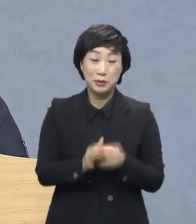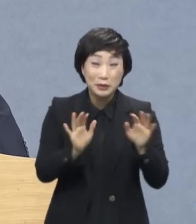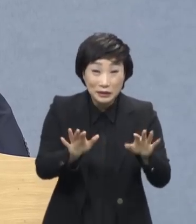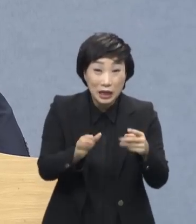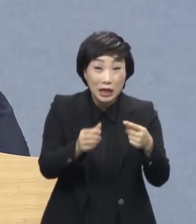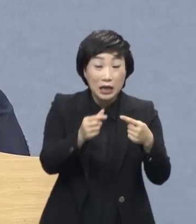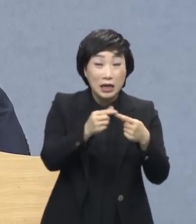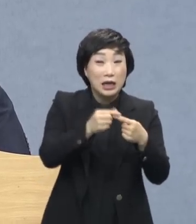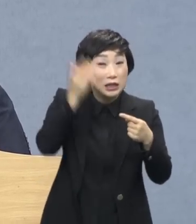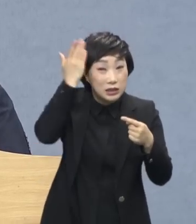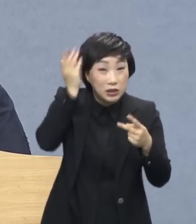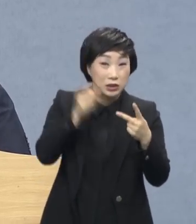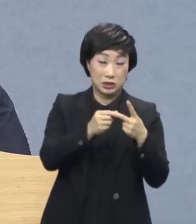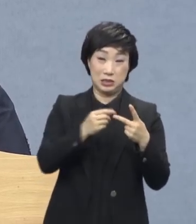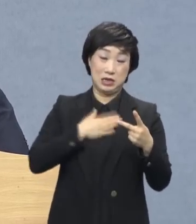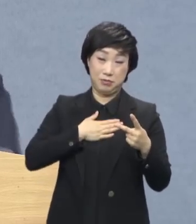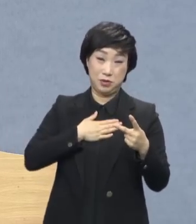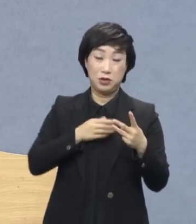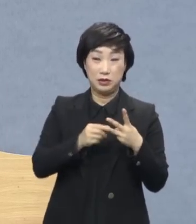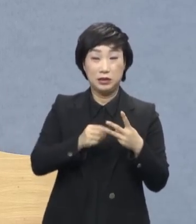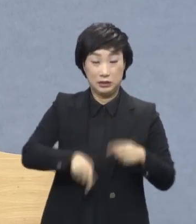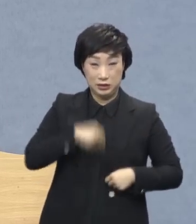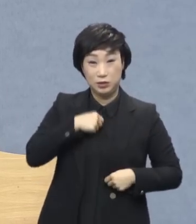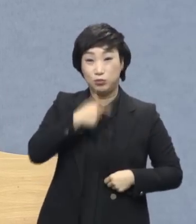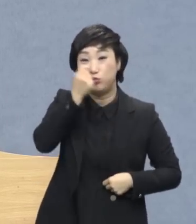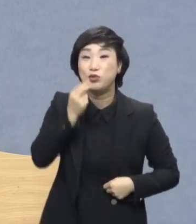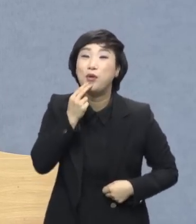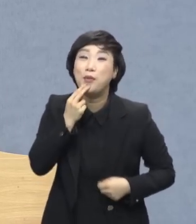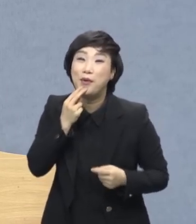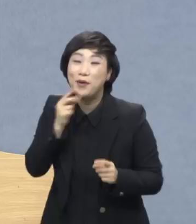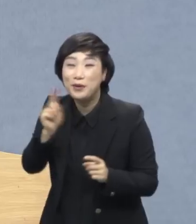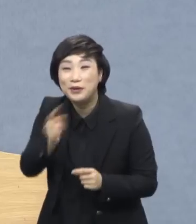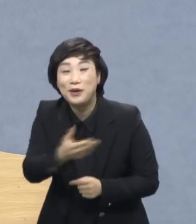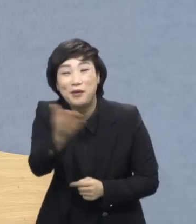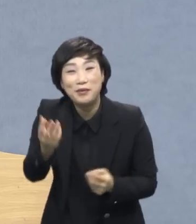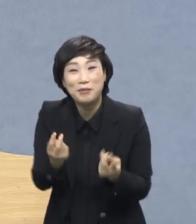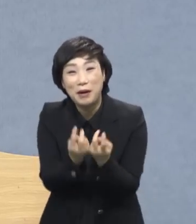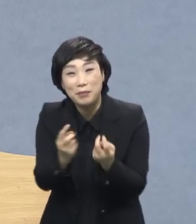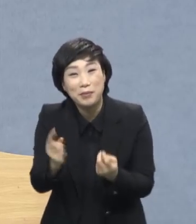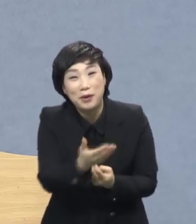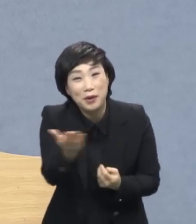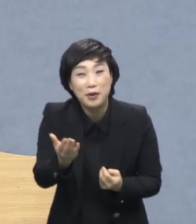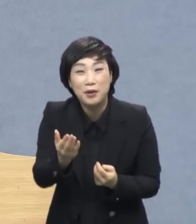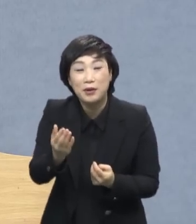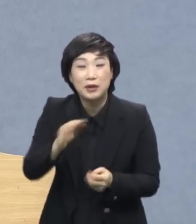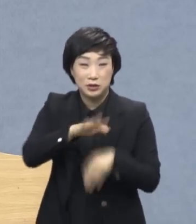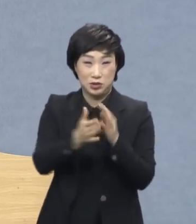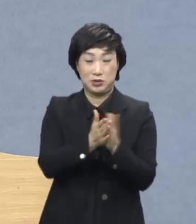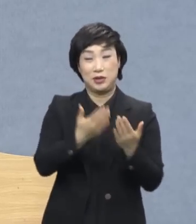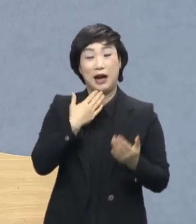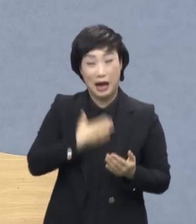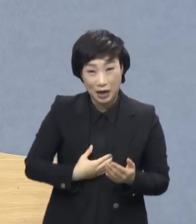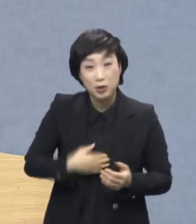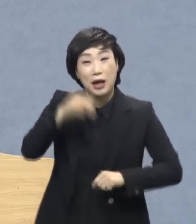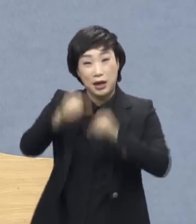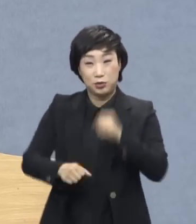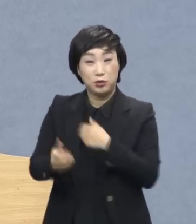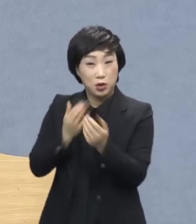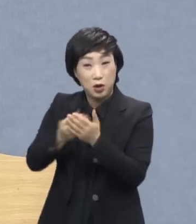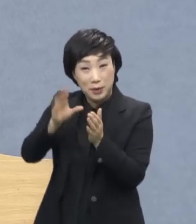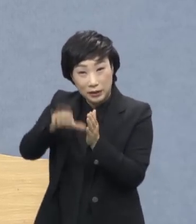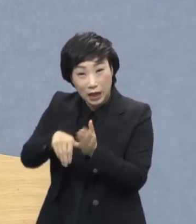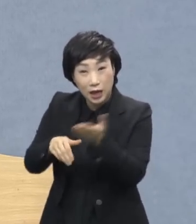흠이 없는 사람이 되겠냐? 성경적으로 알고 행동하고 경험하는 데